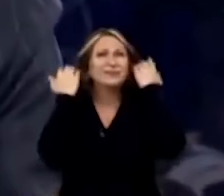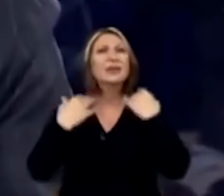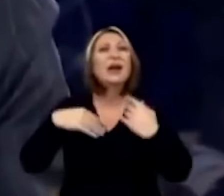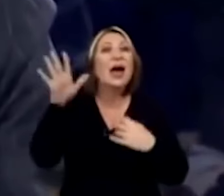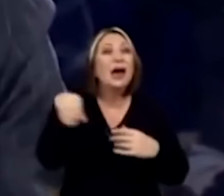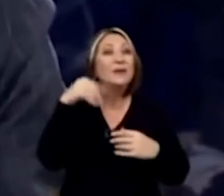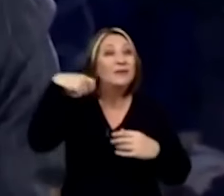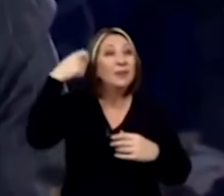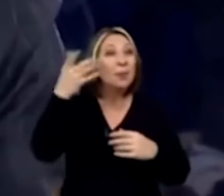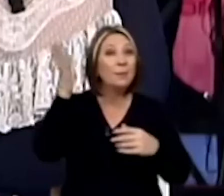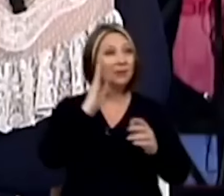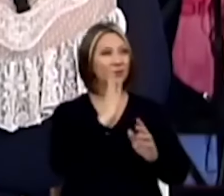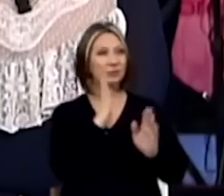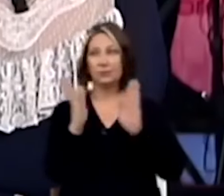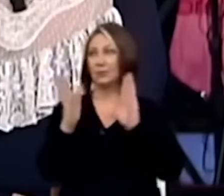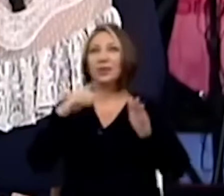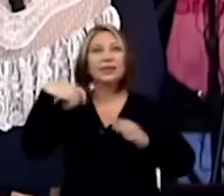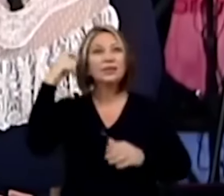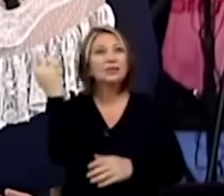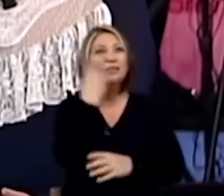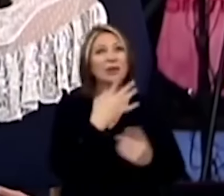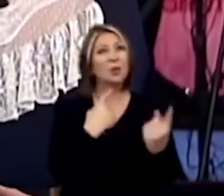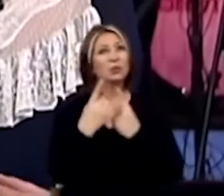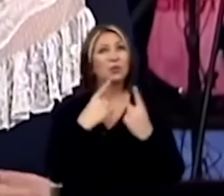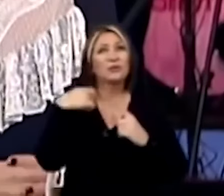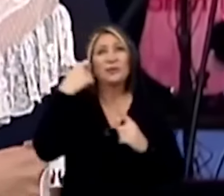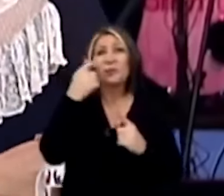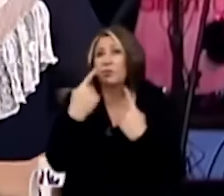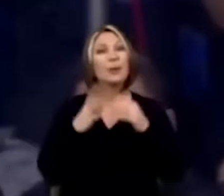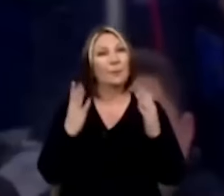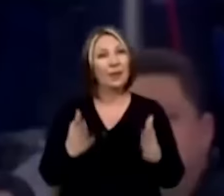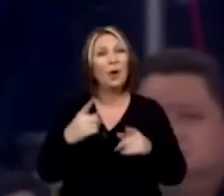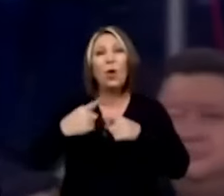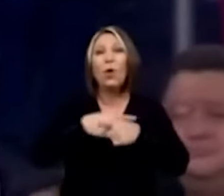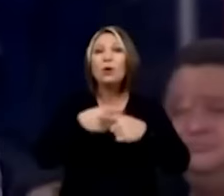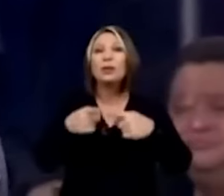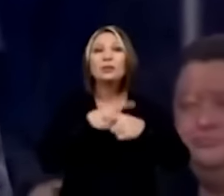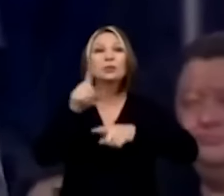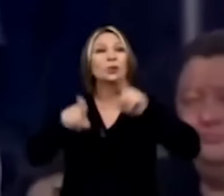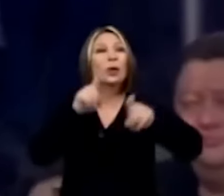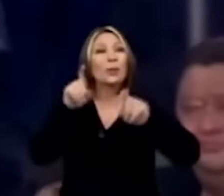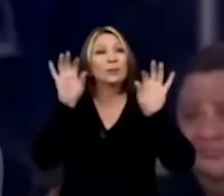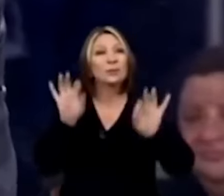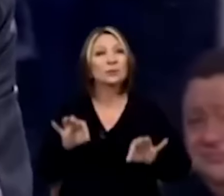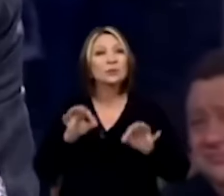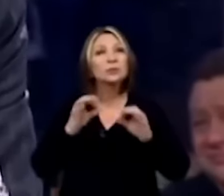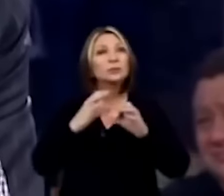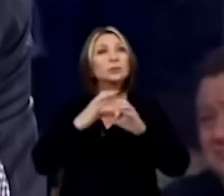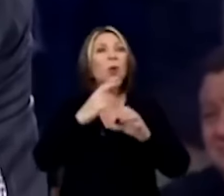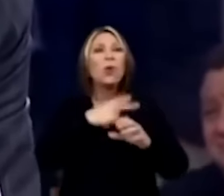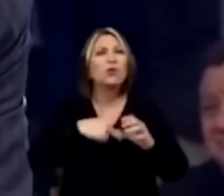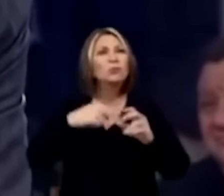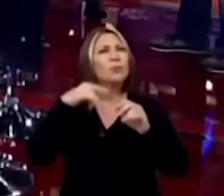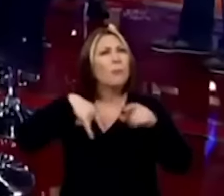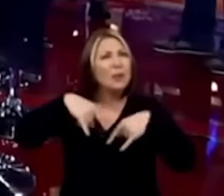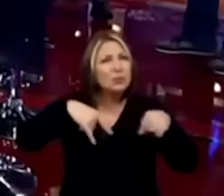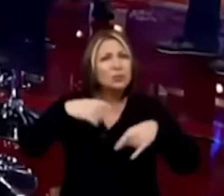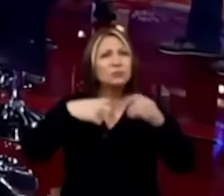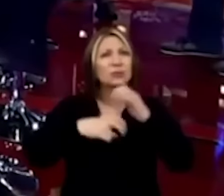çünkü her filmin gideceği yer başka. O zaman ona dizilerden konuşalım o zaman. Niye filmlerden konuşuyoruz? Ortak sorularımıza başlıyoruz. Toplu taşımayı en son ne zaman